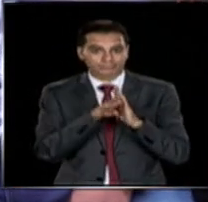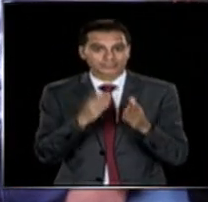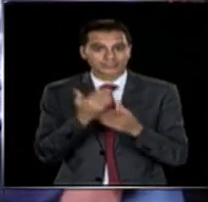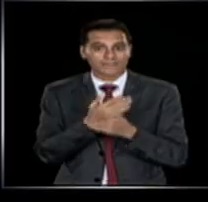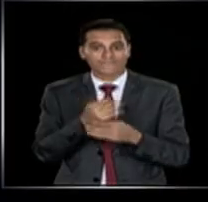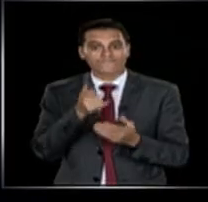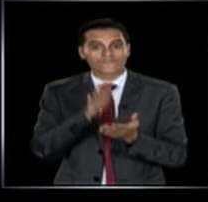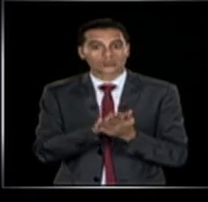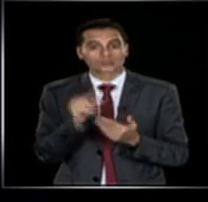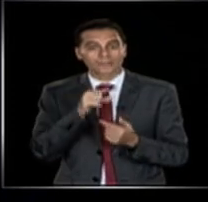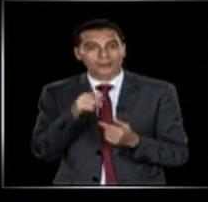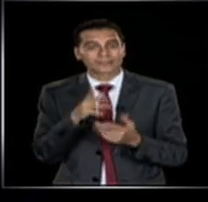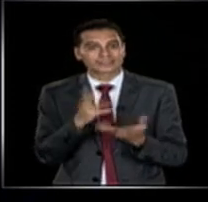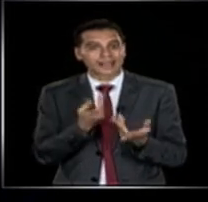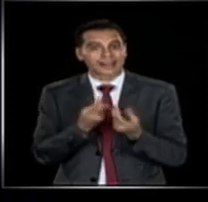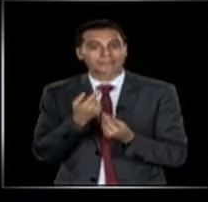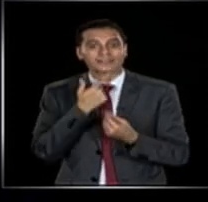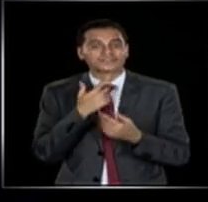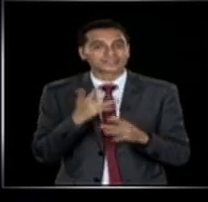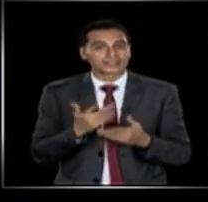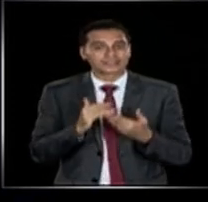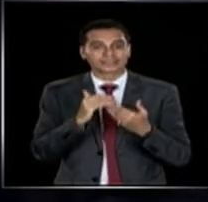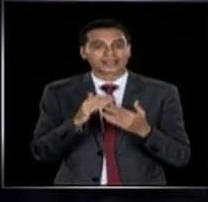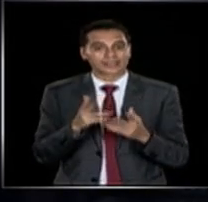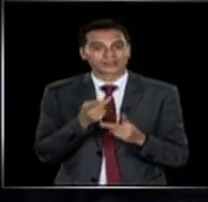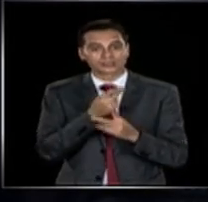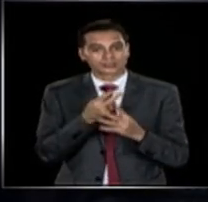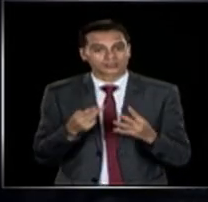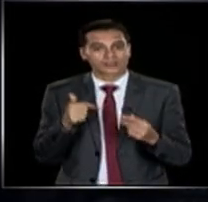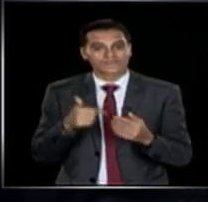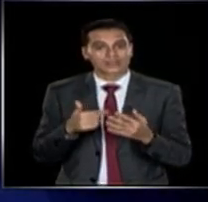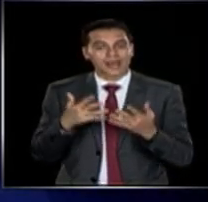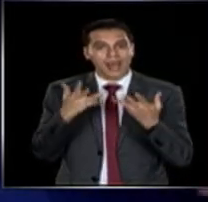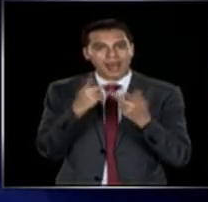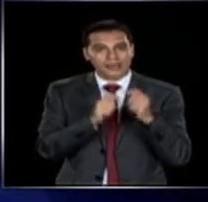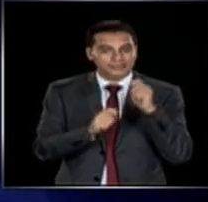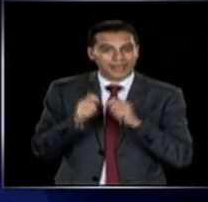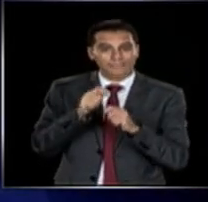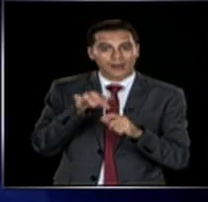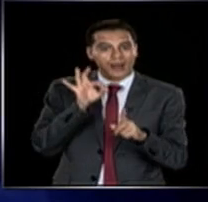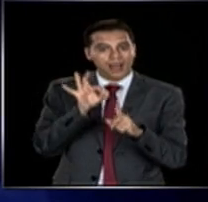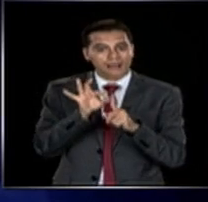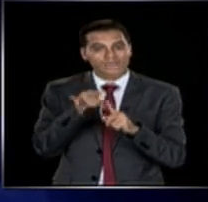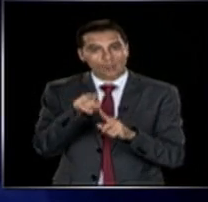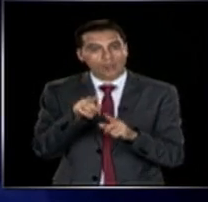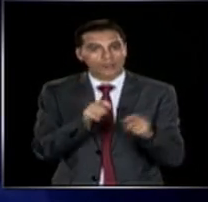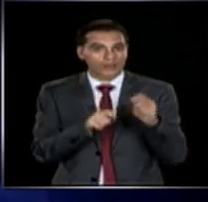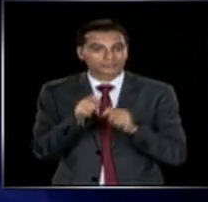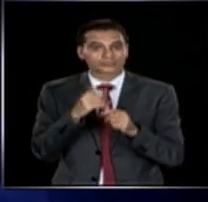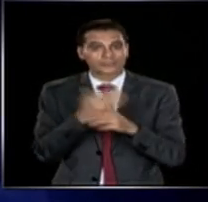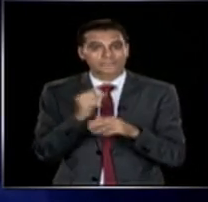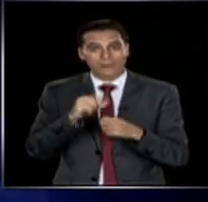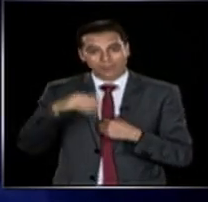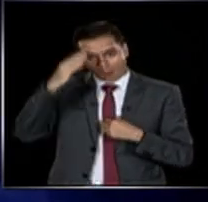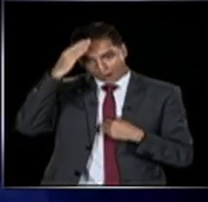البرنامج ونشوف امكانياتهم ايه والقدرات بتاعتهم ايه وازاي نعدل، وهو ده الهدف على فكره. يعني برنامج